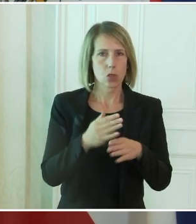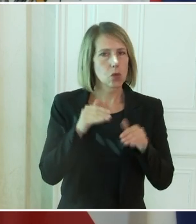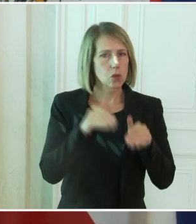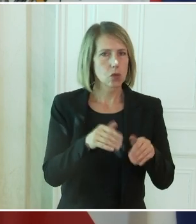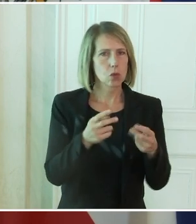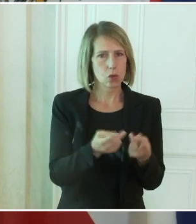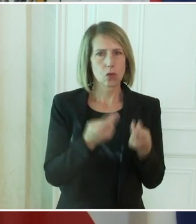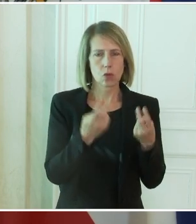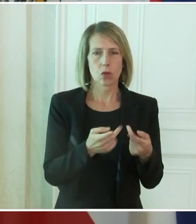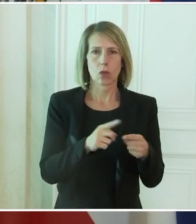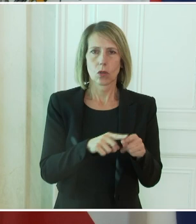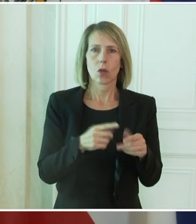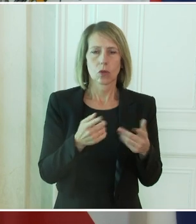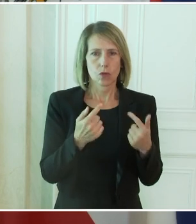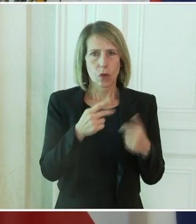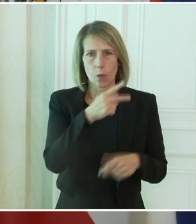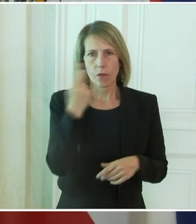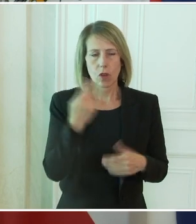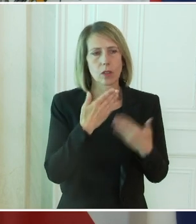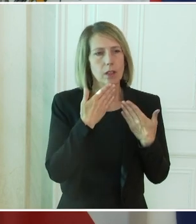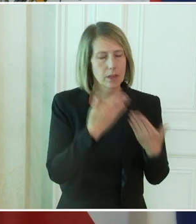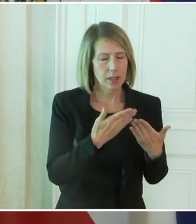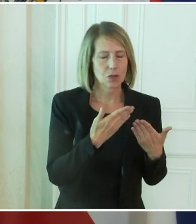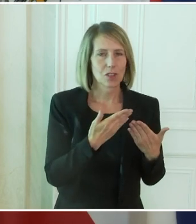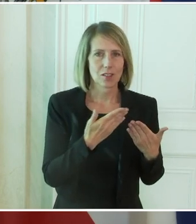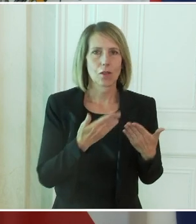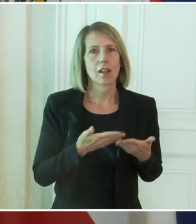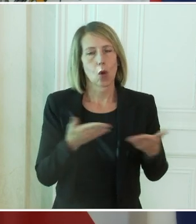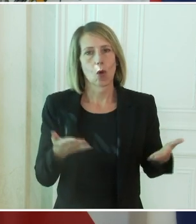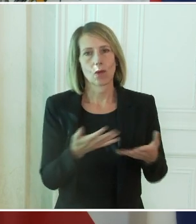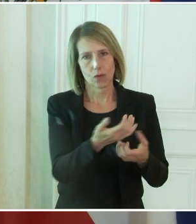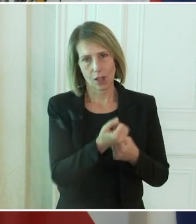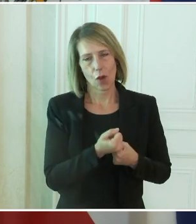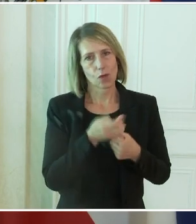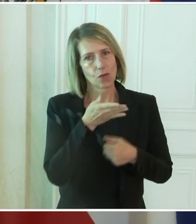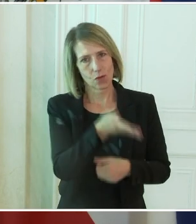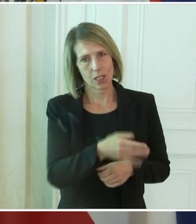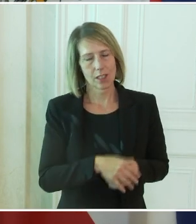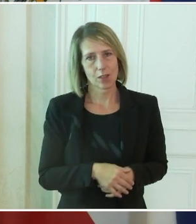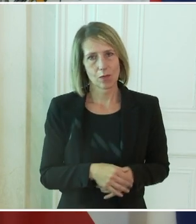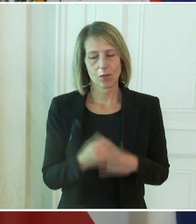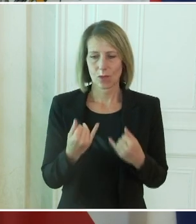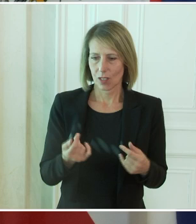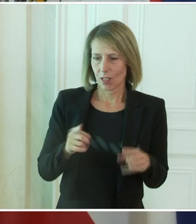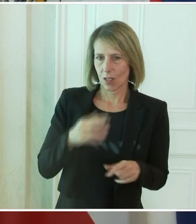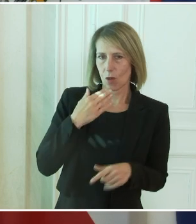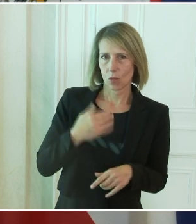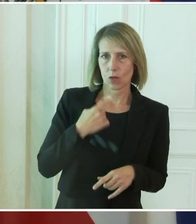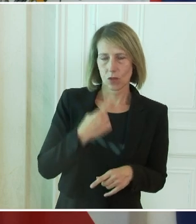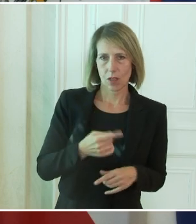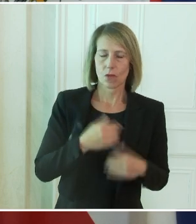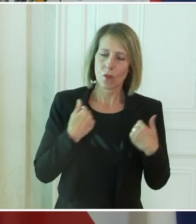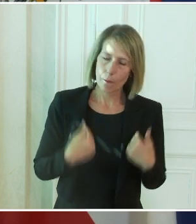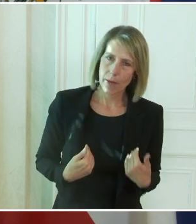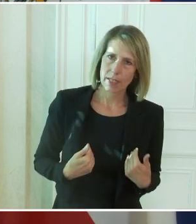die dankenswerterweise von der Bevölkerung hier auch mit offenen Armen aufgenommen werden. Und an dieser Stelle auch ein herzliches Danke von